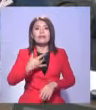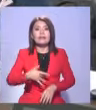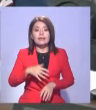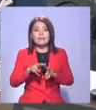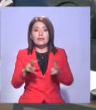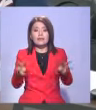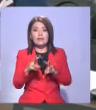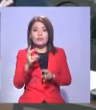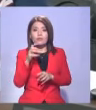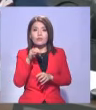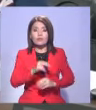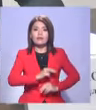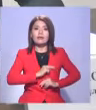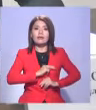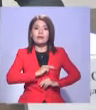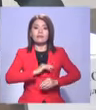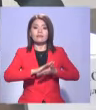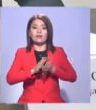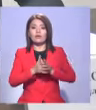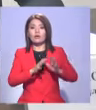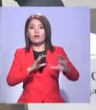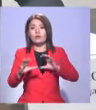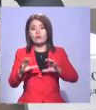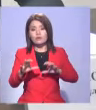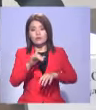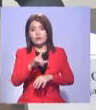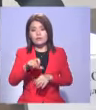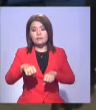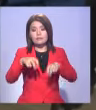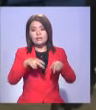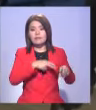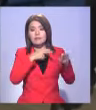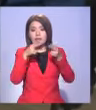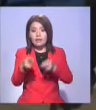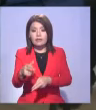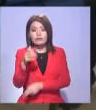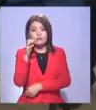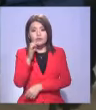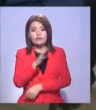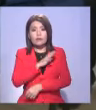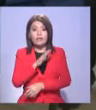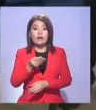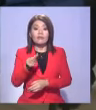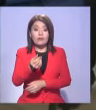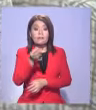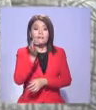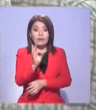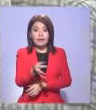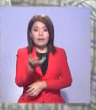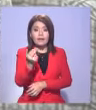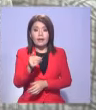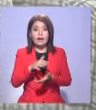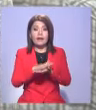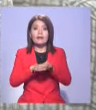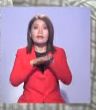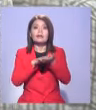мәжіліс депутаттары мен Еңбек және халықты әлеуметтік қорғау комитетінің өкілдері арнайы келді. Өтемақы туралы өтініштері орынды екенін айтып,